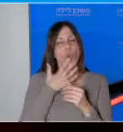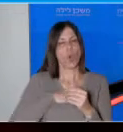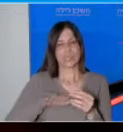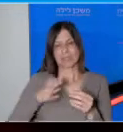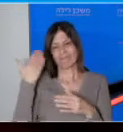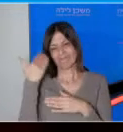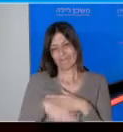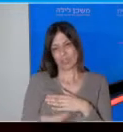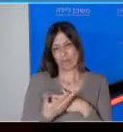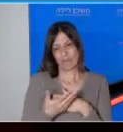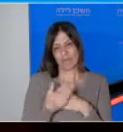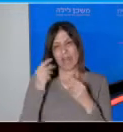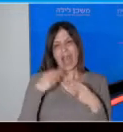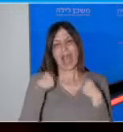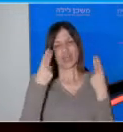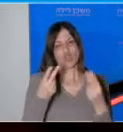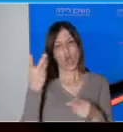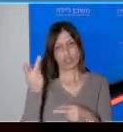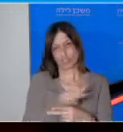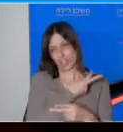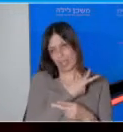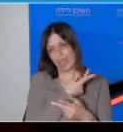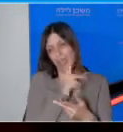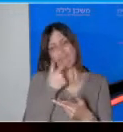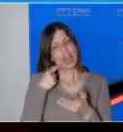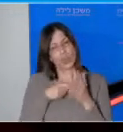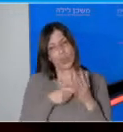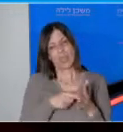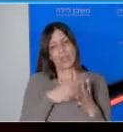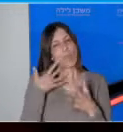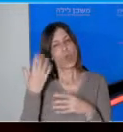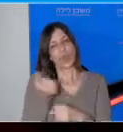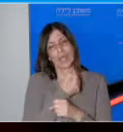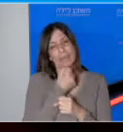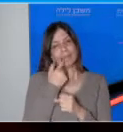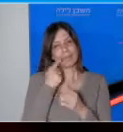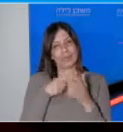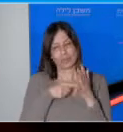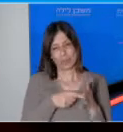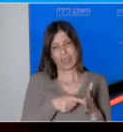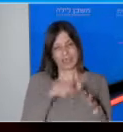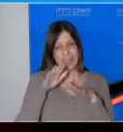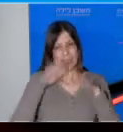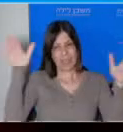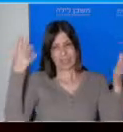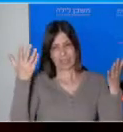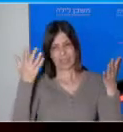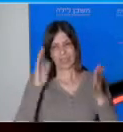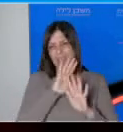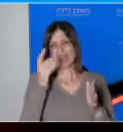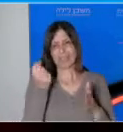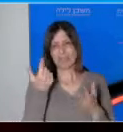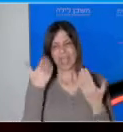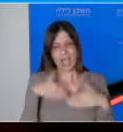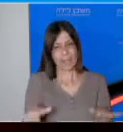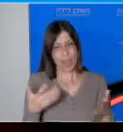בסופו של יום לחזור לשגרה, אבל סתם לדוגמה, אם אנחנו לוקחים נגיד את נדבג הזה, שנדבג אין בו כמעט הגבלות,